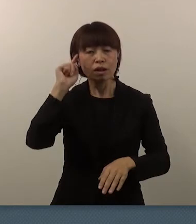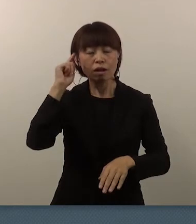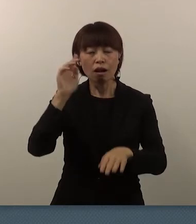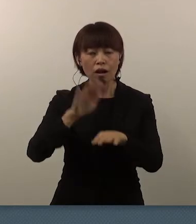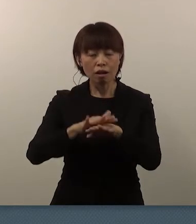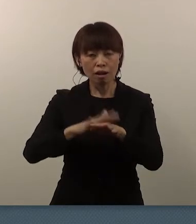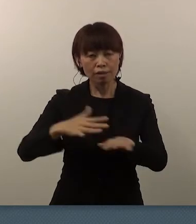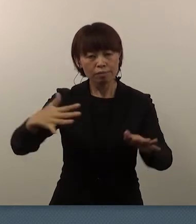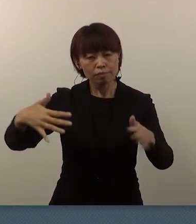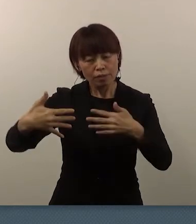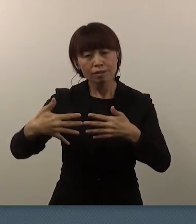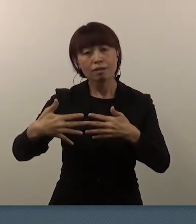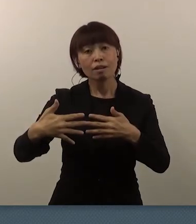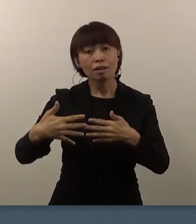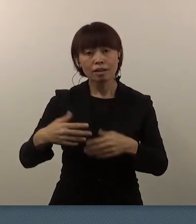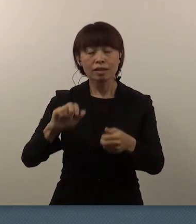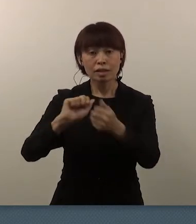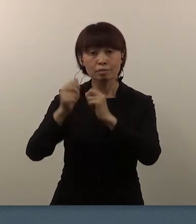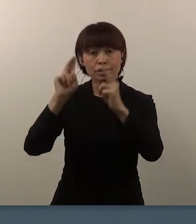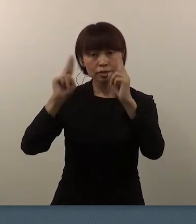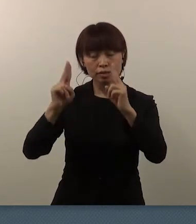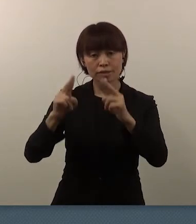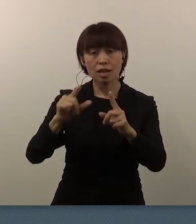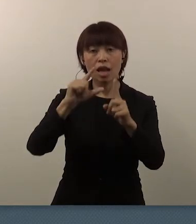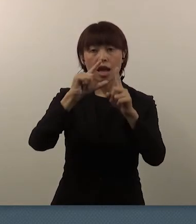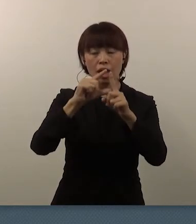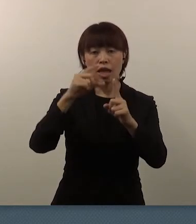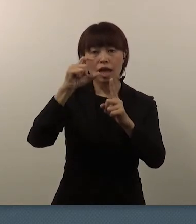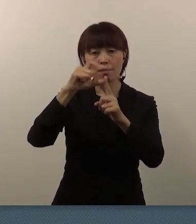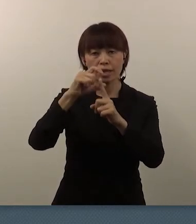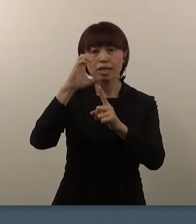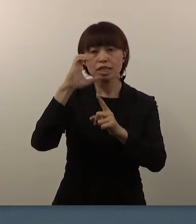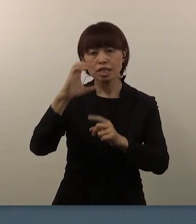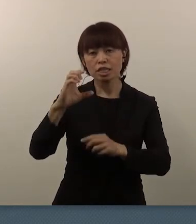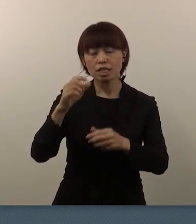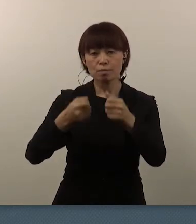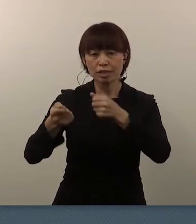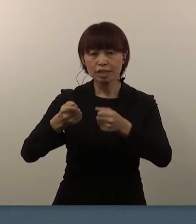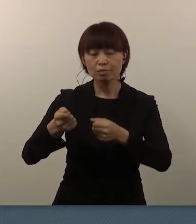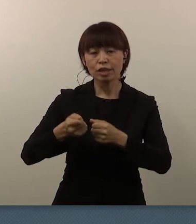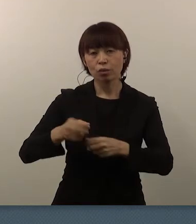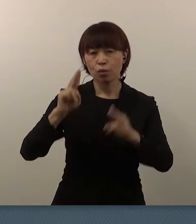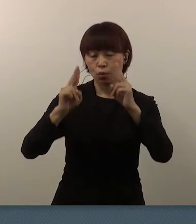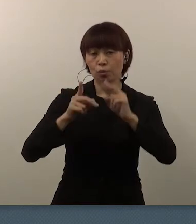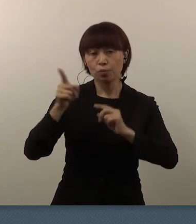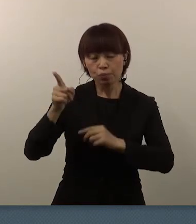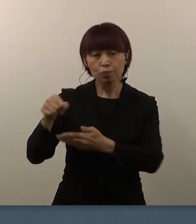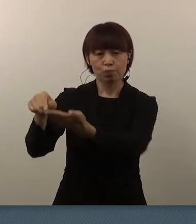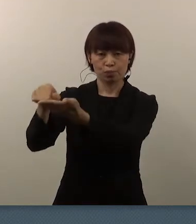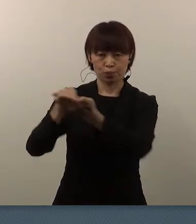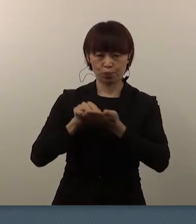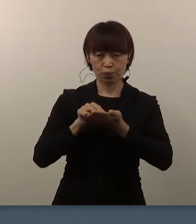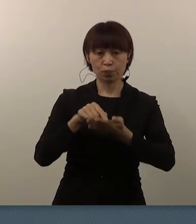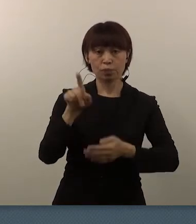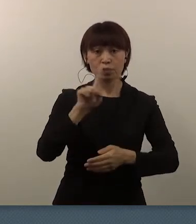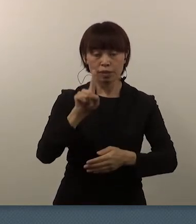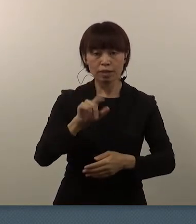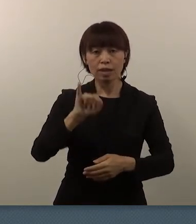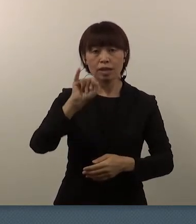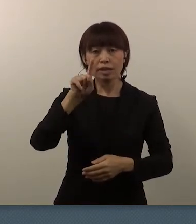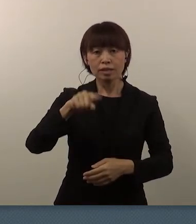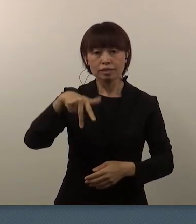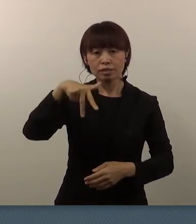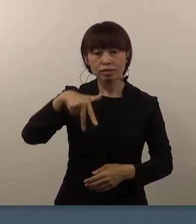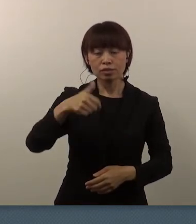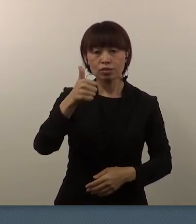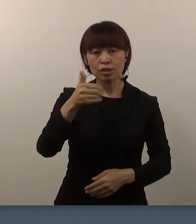された株式会社 APC マネジメントから申し出がありまして、インスタグラムを活用した写真